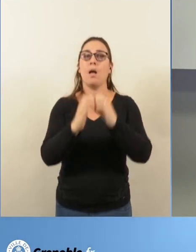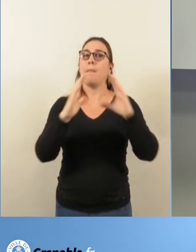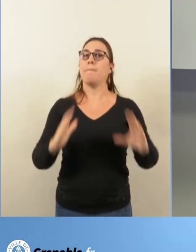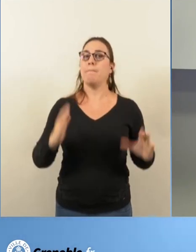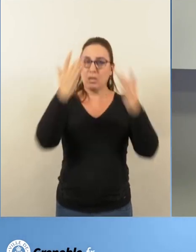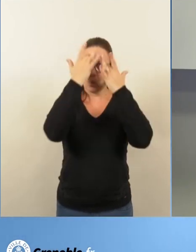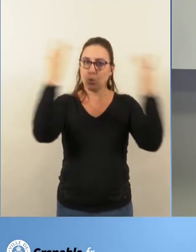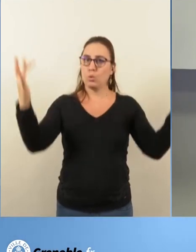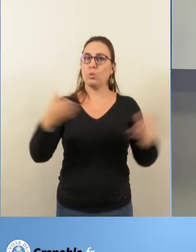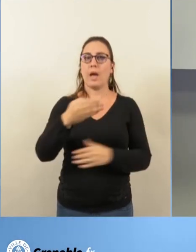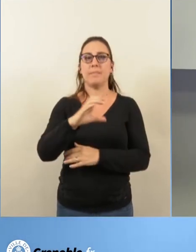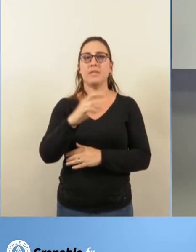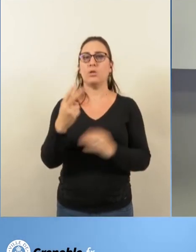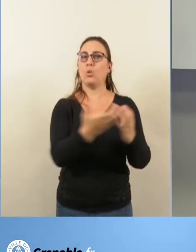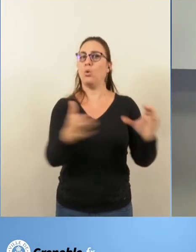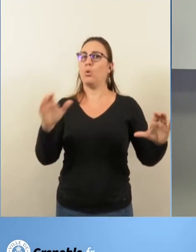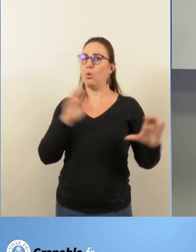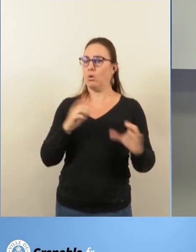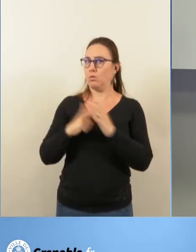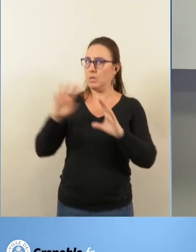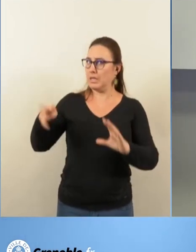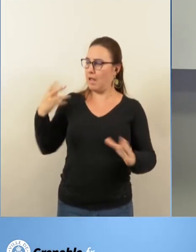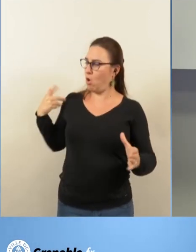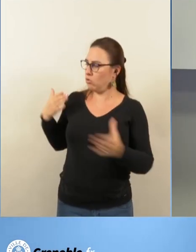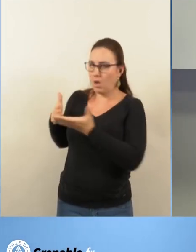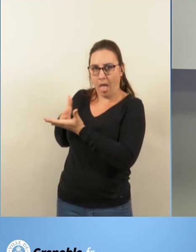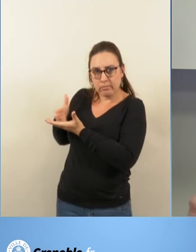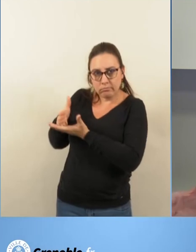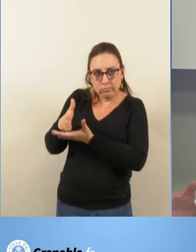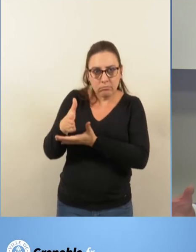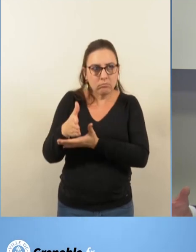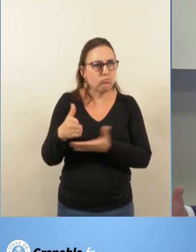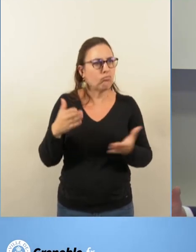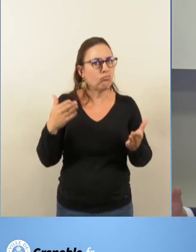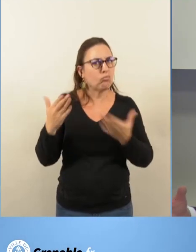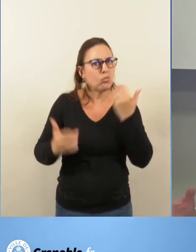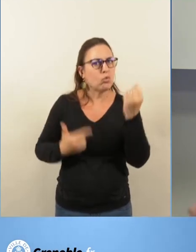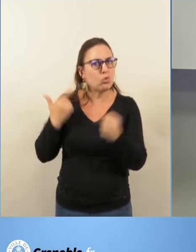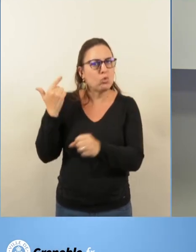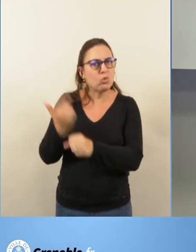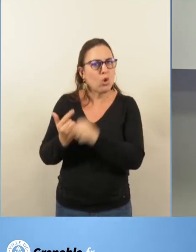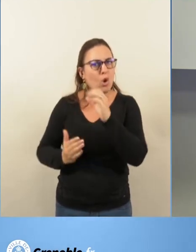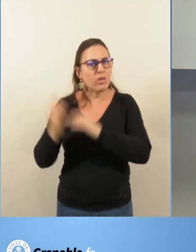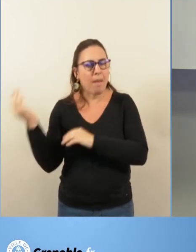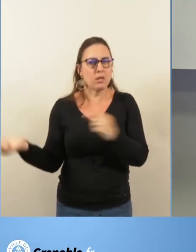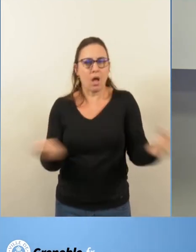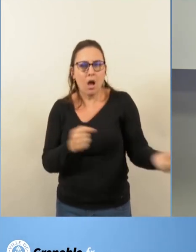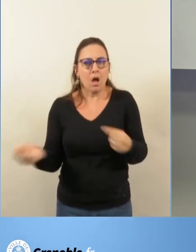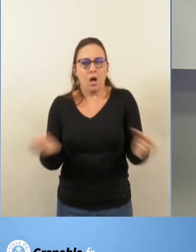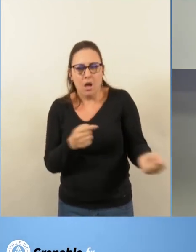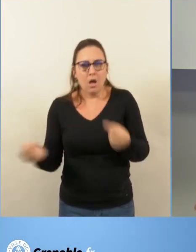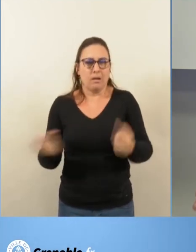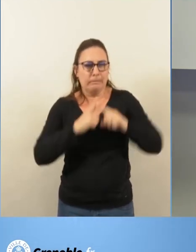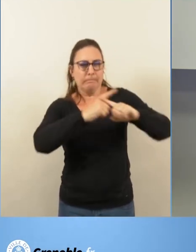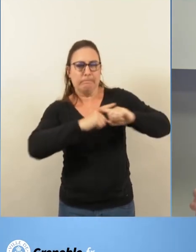que nous étions fixés notre feuille de route de 2014 il y a eu deux ans plus de deux ans de négociation une quarantaine